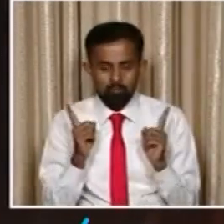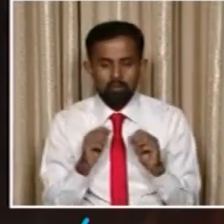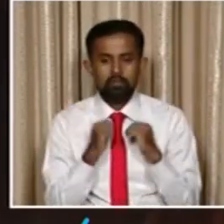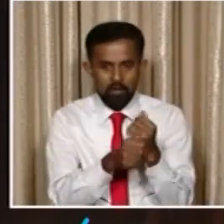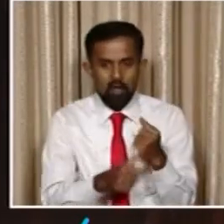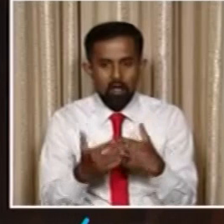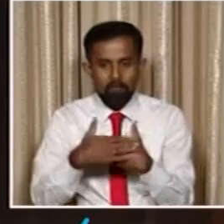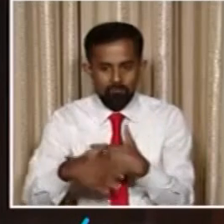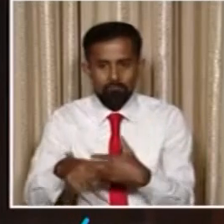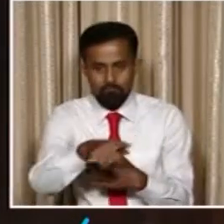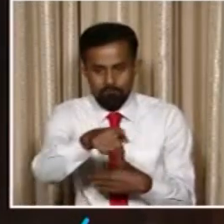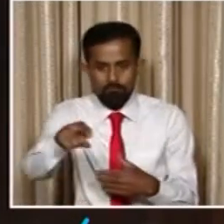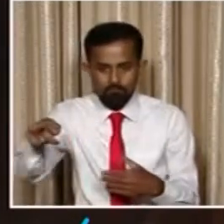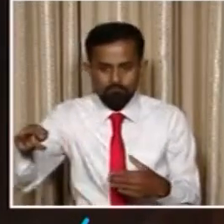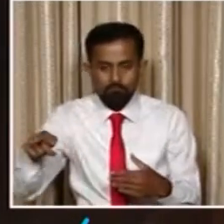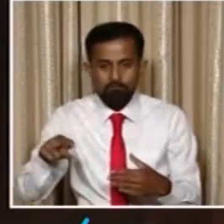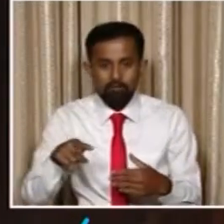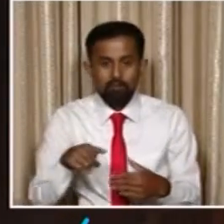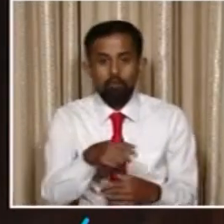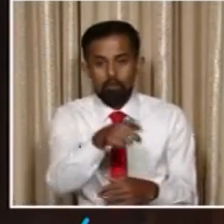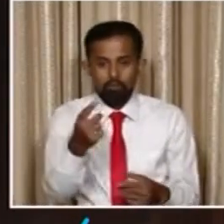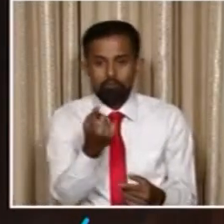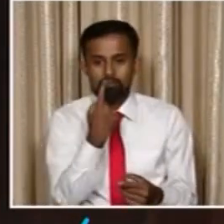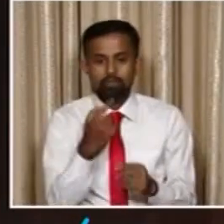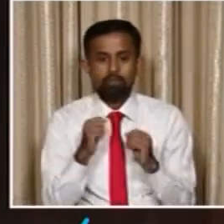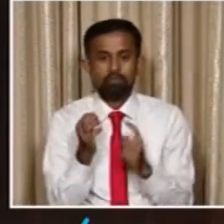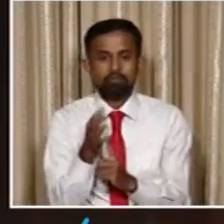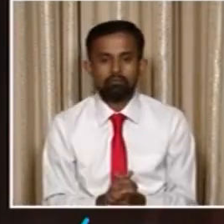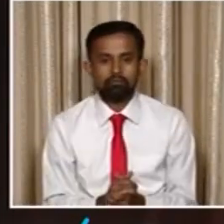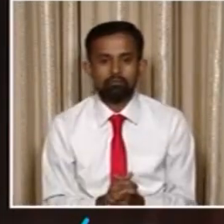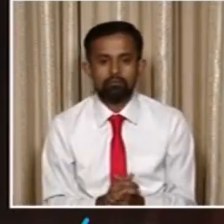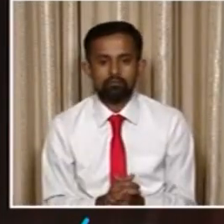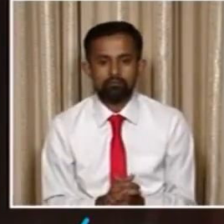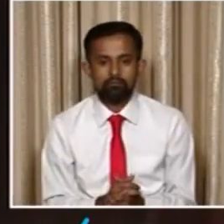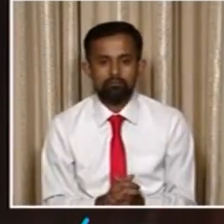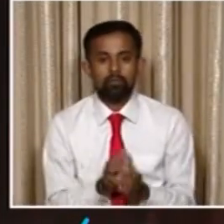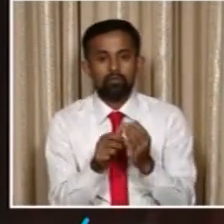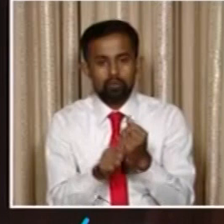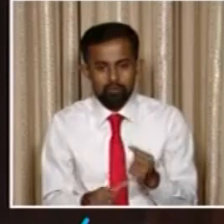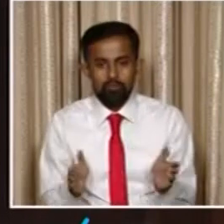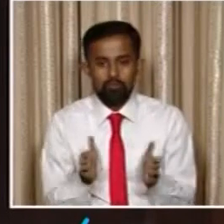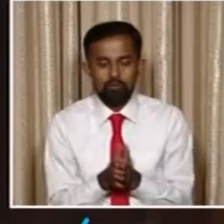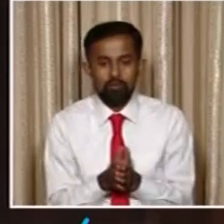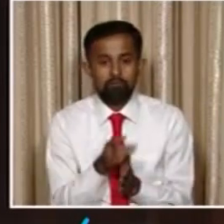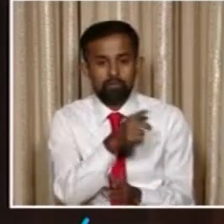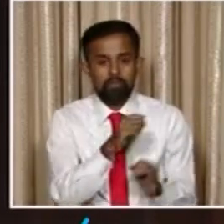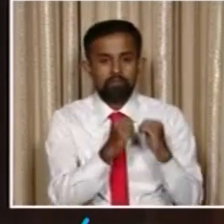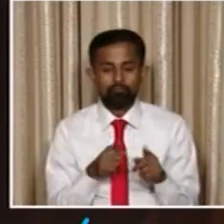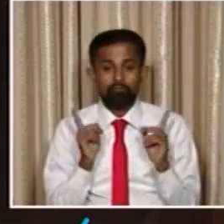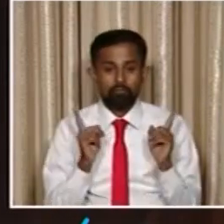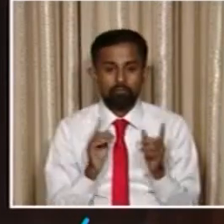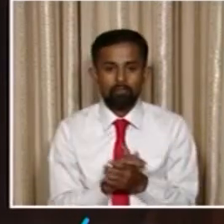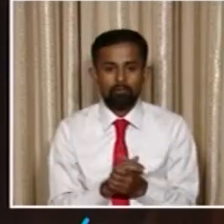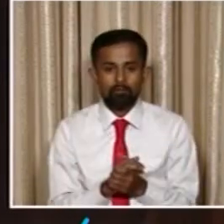සංගම්වල ඉන්නවා. ඒ නියෝජනය කරන ගමන් ඔබතුමාලම කියනවා සංගමේ සභාපති හොරා කියලා. ඒ නියෝජනය කරන ගමන් කියනවා මේ සංගමේ මුකුත් කරන්නේ නැහැ